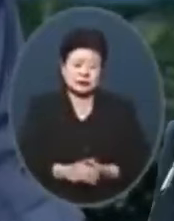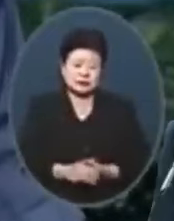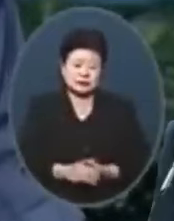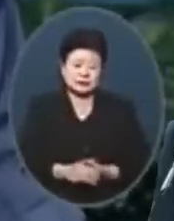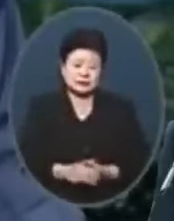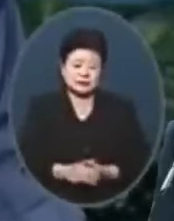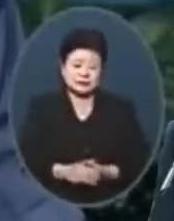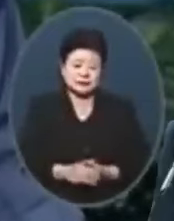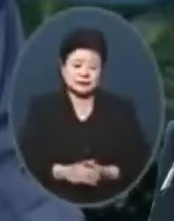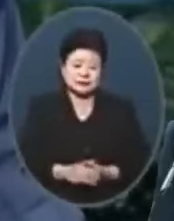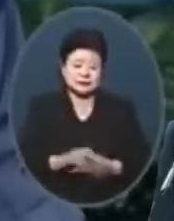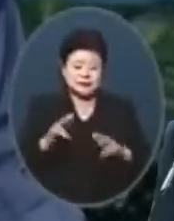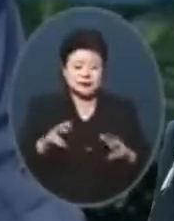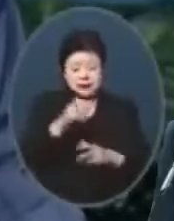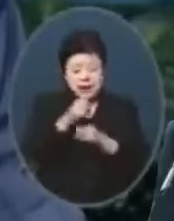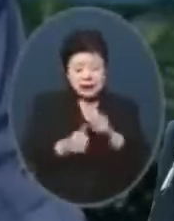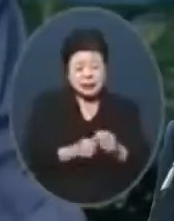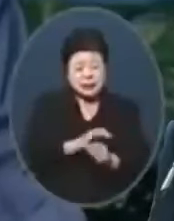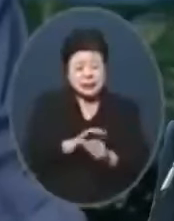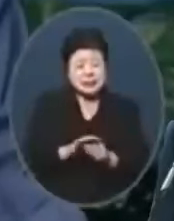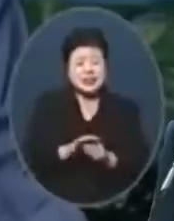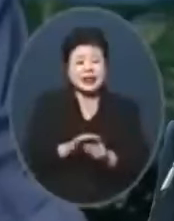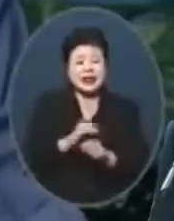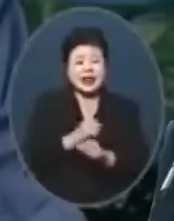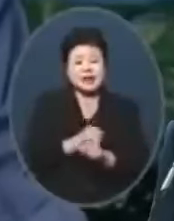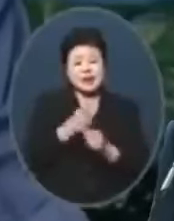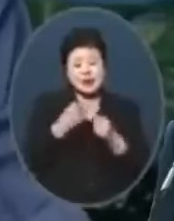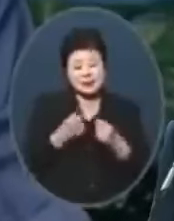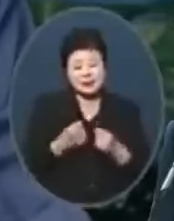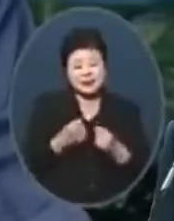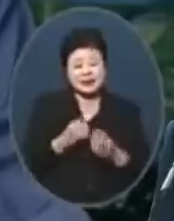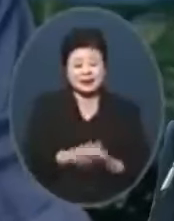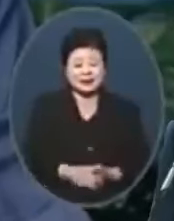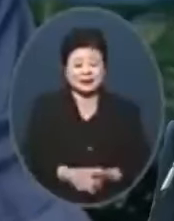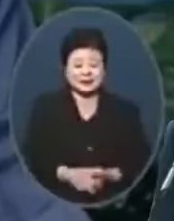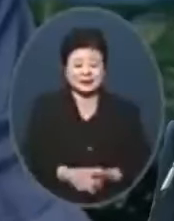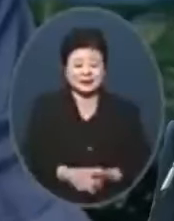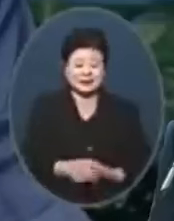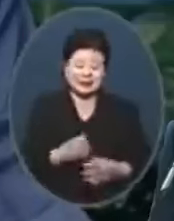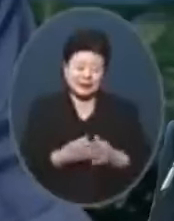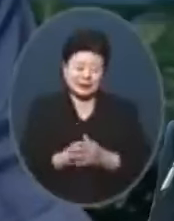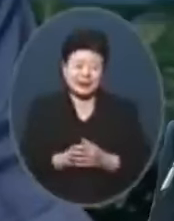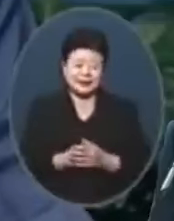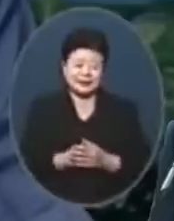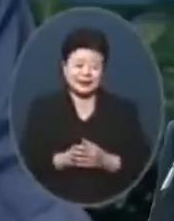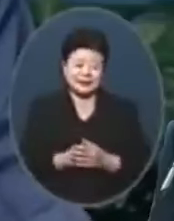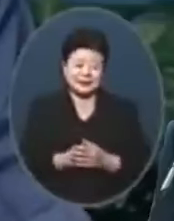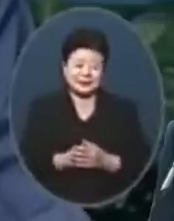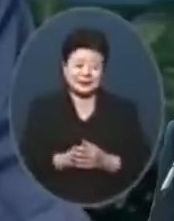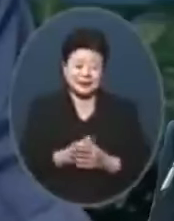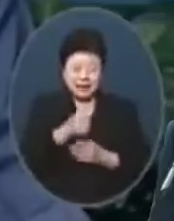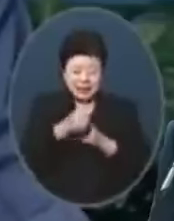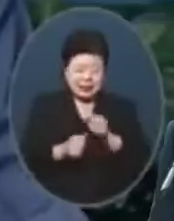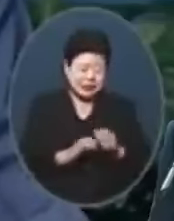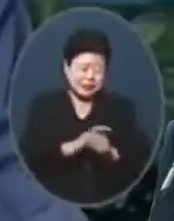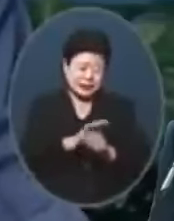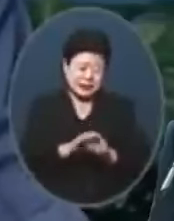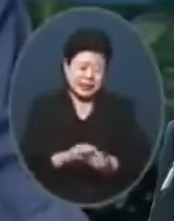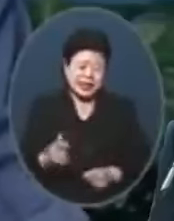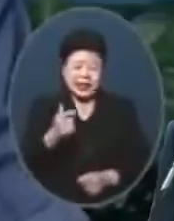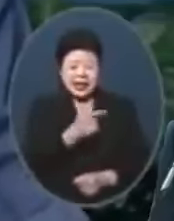것입니다. 지금도 하나님이 우리를 사랑하고 계십니다. 그러므로 우리가 하나님의 사랑을